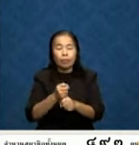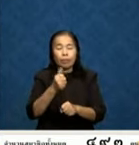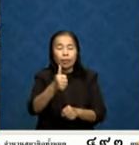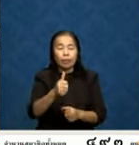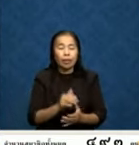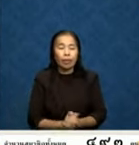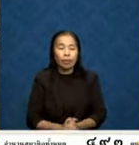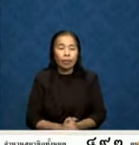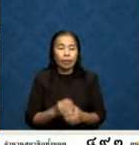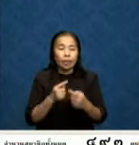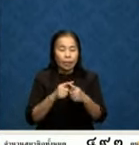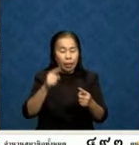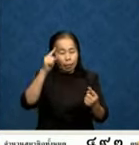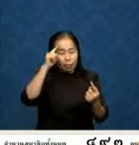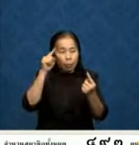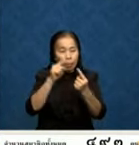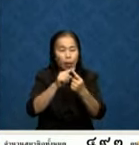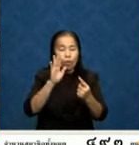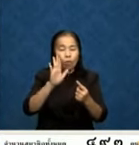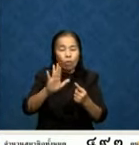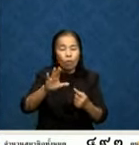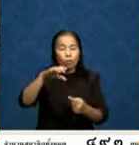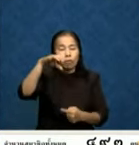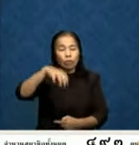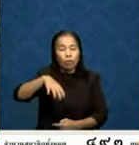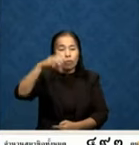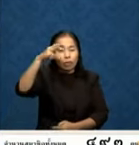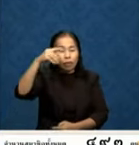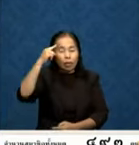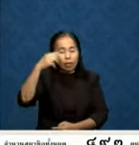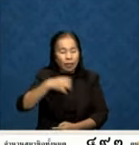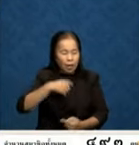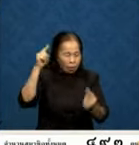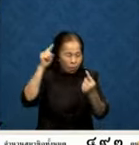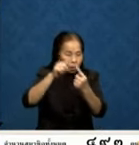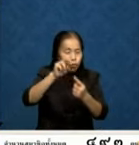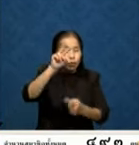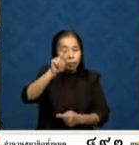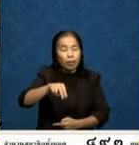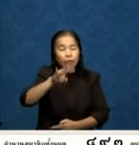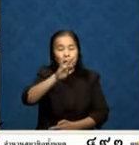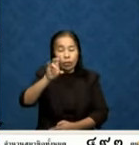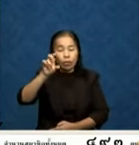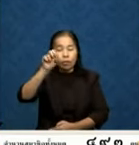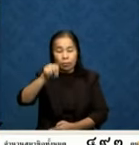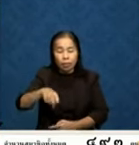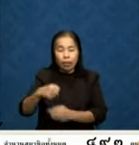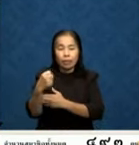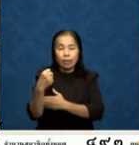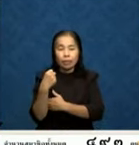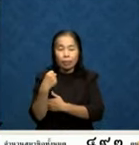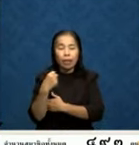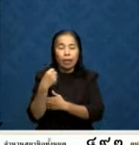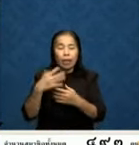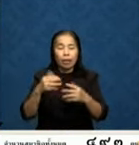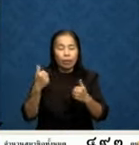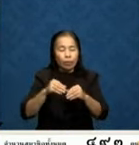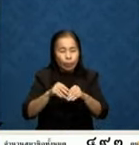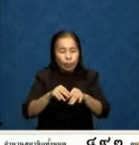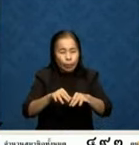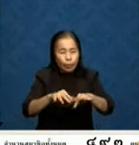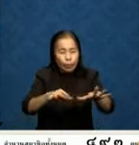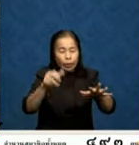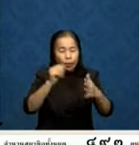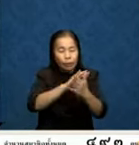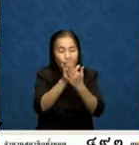ครับซึ่งเป้าของกฟผ.เนี่ยก็ตั้งเป้าไว้ที่ประมาณ 2,700 เมกะวัตต์นะครับซึ่งก็จะขยายไปทั่วเขื่อนนะครับของกฟผ.ทั่